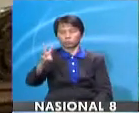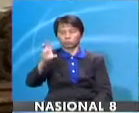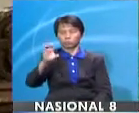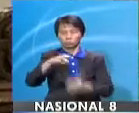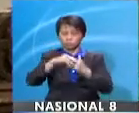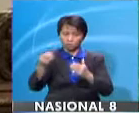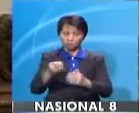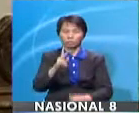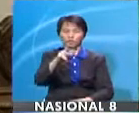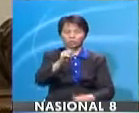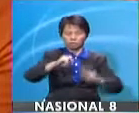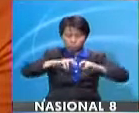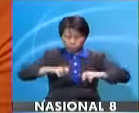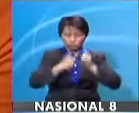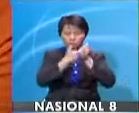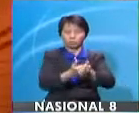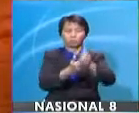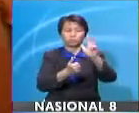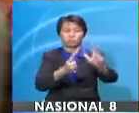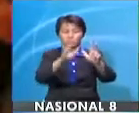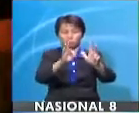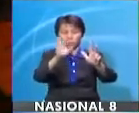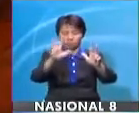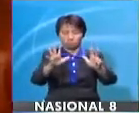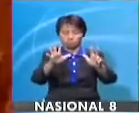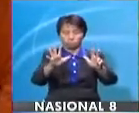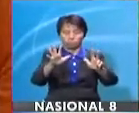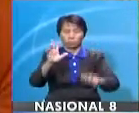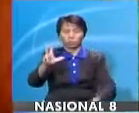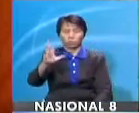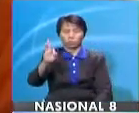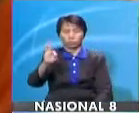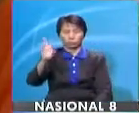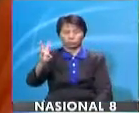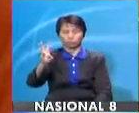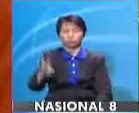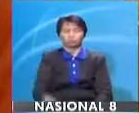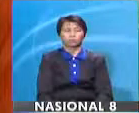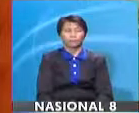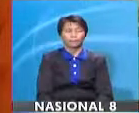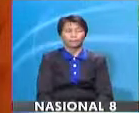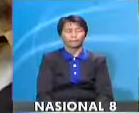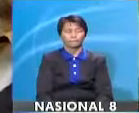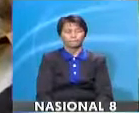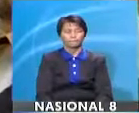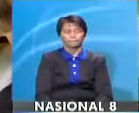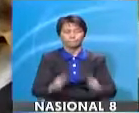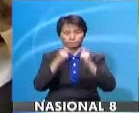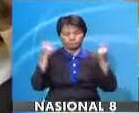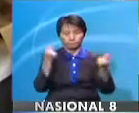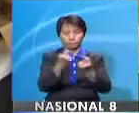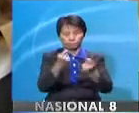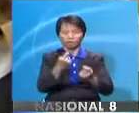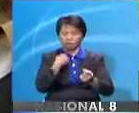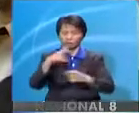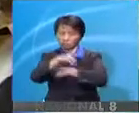RM27,600. Kes disiasat mengikut Seksyen 395, 397 Kanun Keseksaan. Geng EVA juga pernah